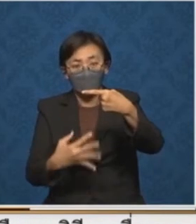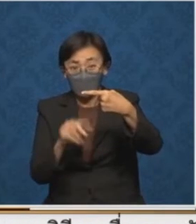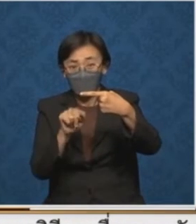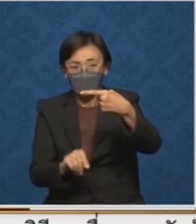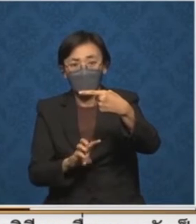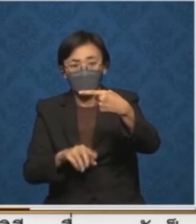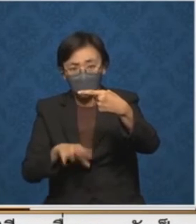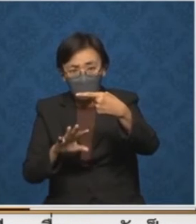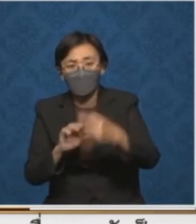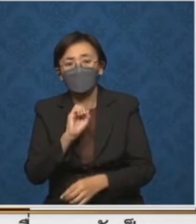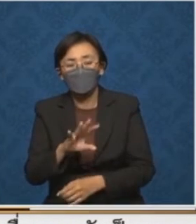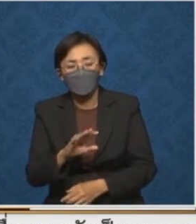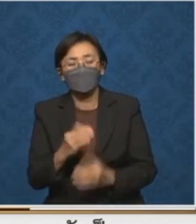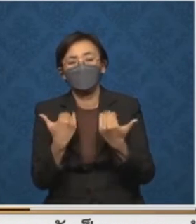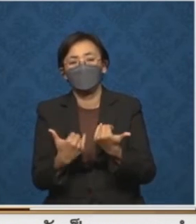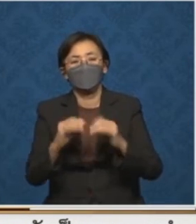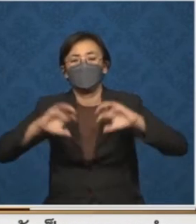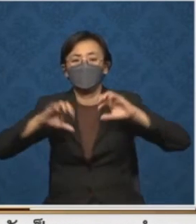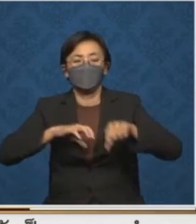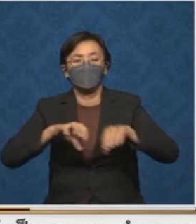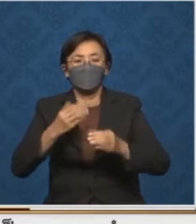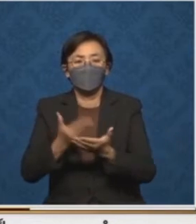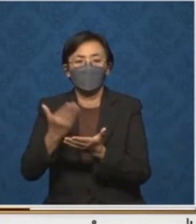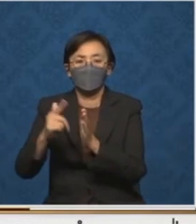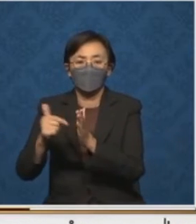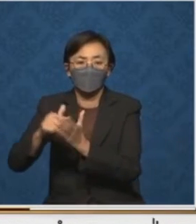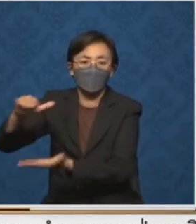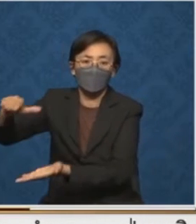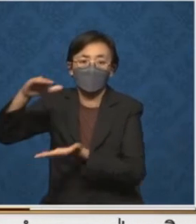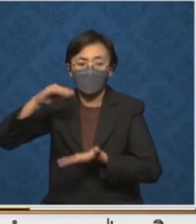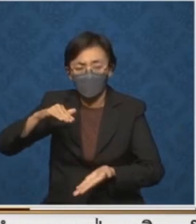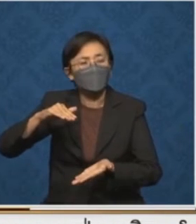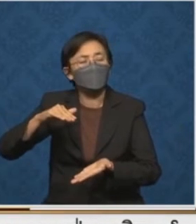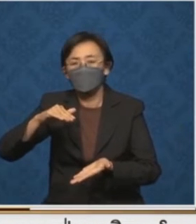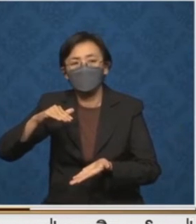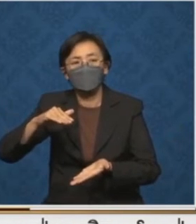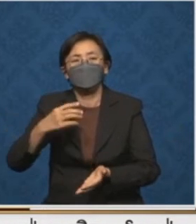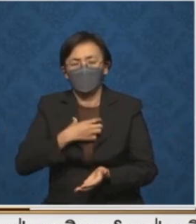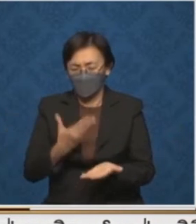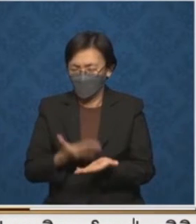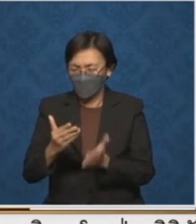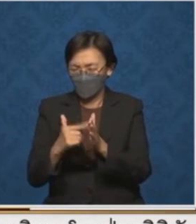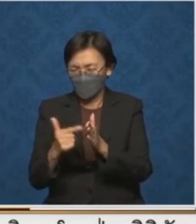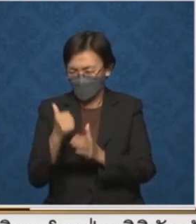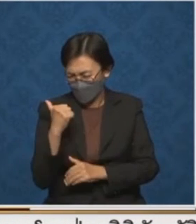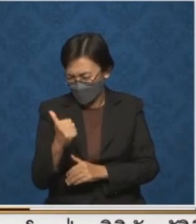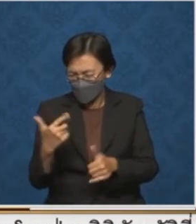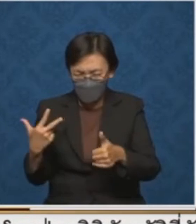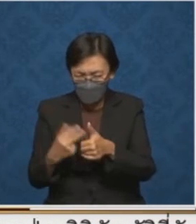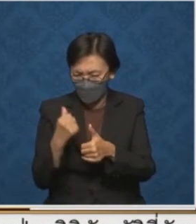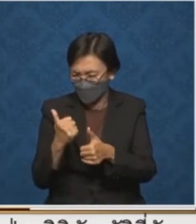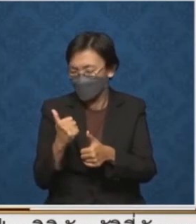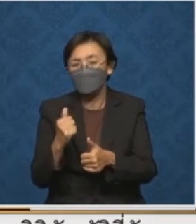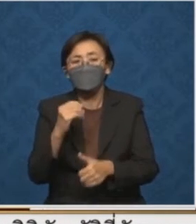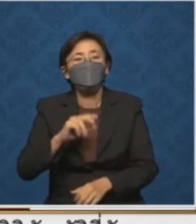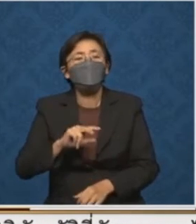ชื่อต่อต้านรฐบาลบอก 6004 คนไม่เห็นดวยไปดูแผต่ไปครับในที่สุดทรฐสภา